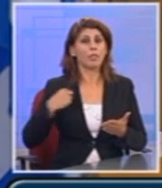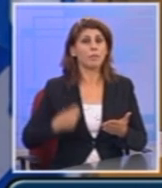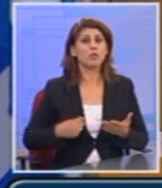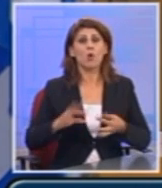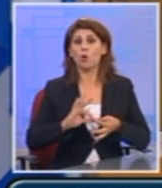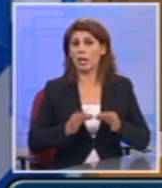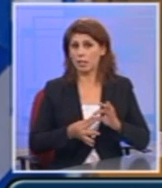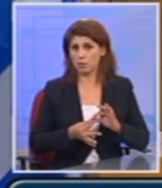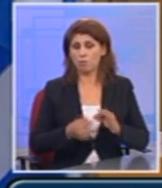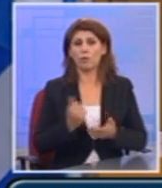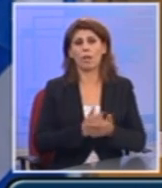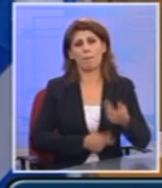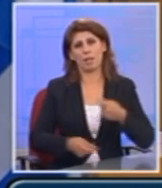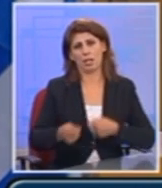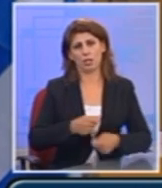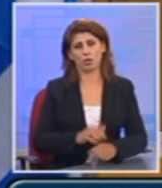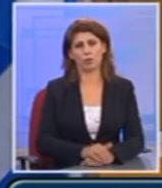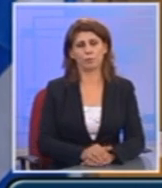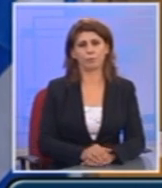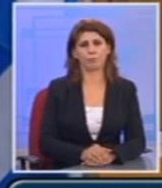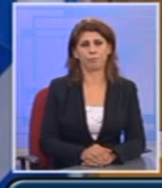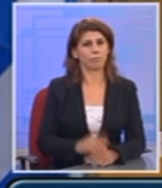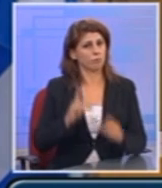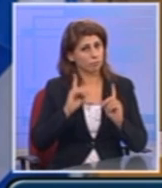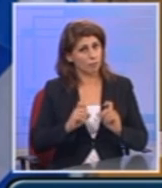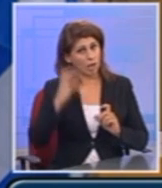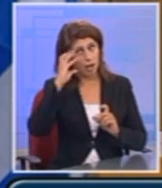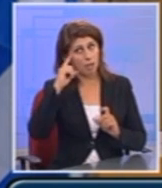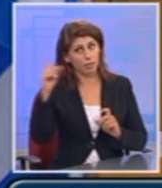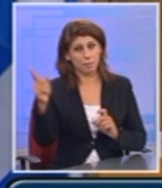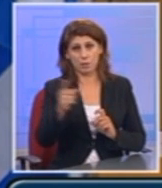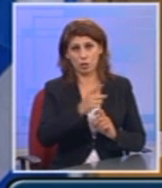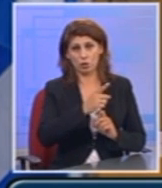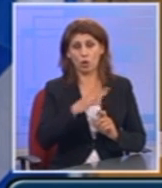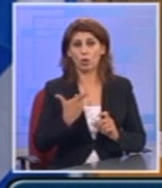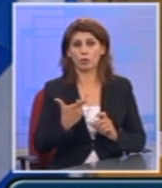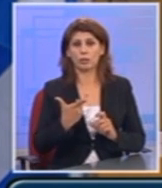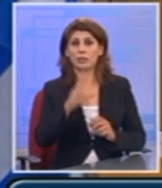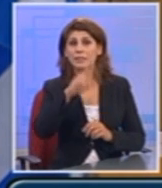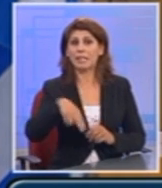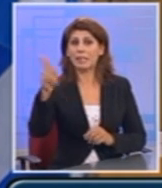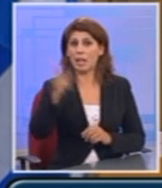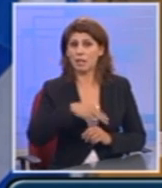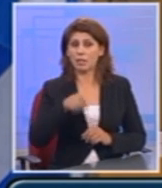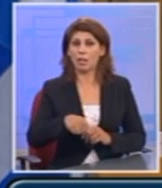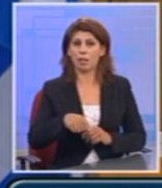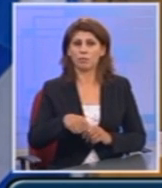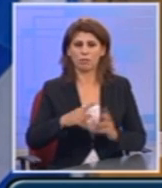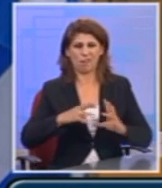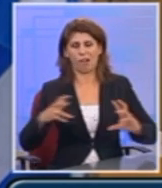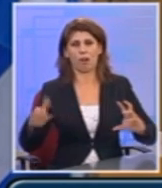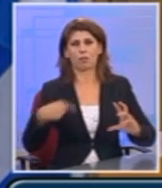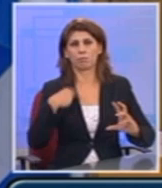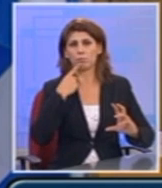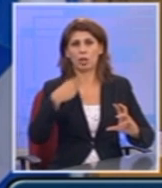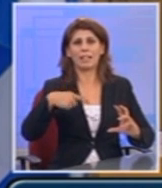οργανισμών και επιχειρήσεων και οφείλω να θυμίσω ότι η κατάργηση αυτού του εκτρώματος που λέγεται